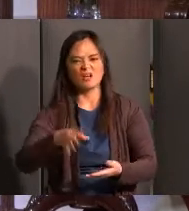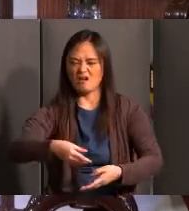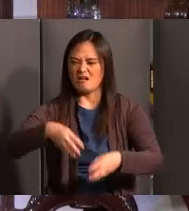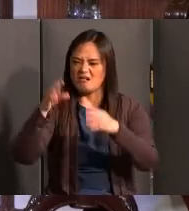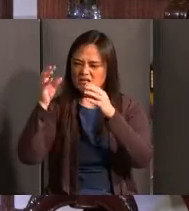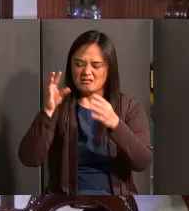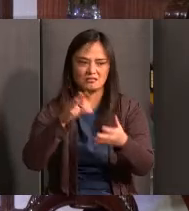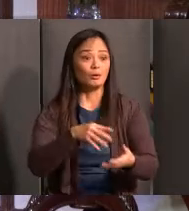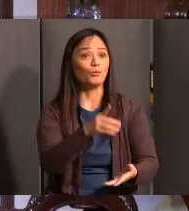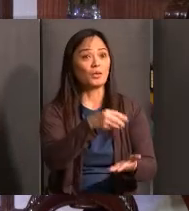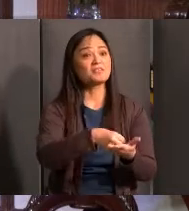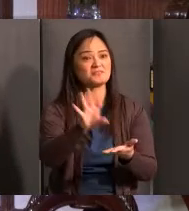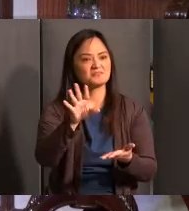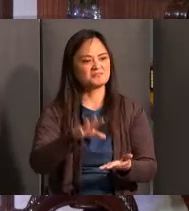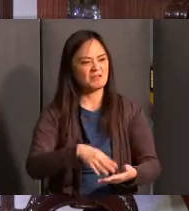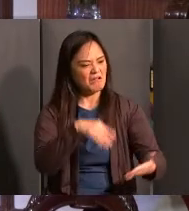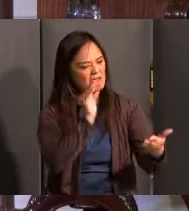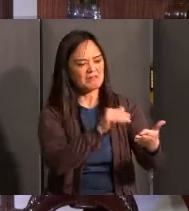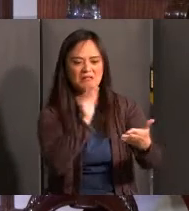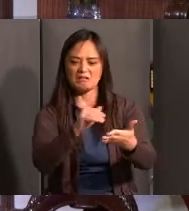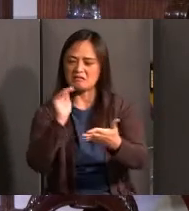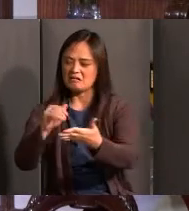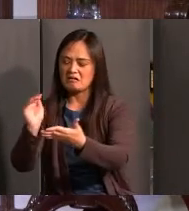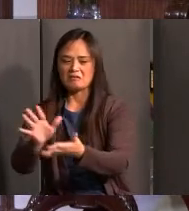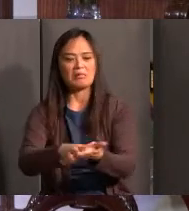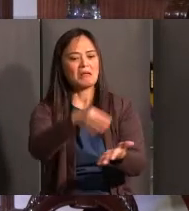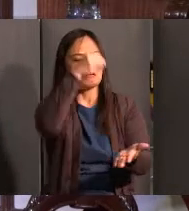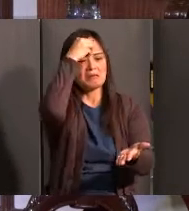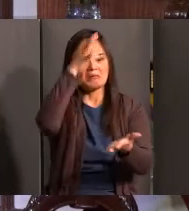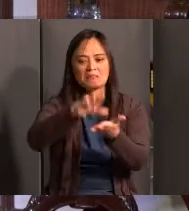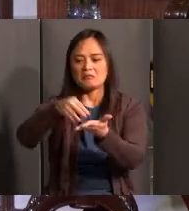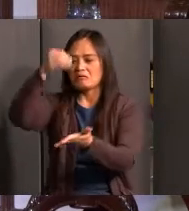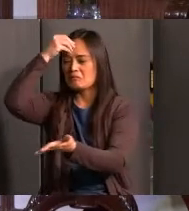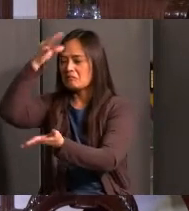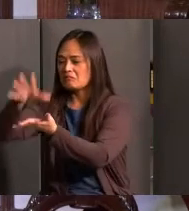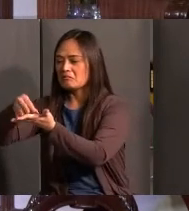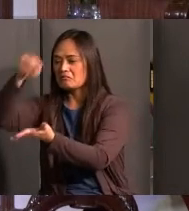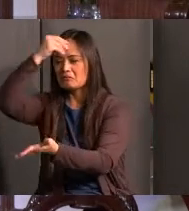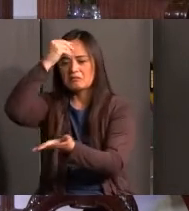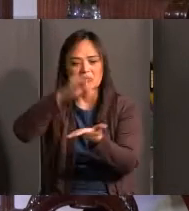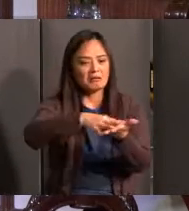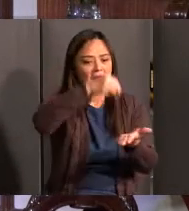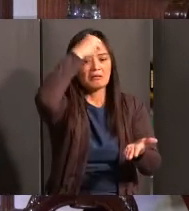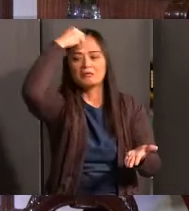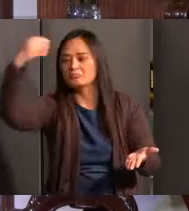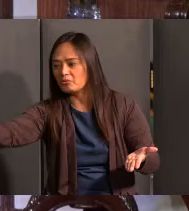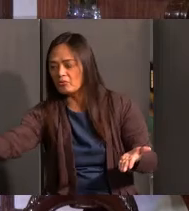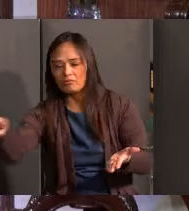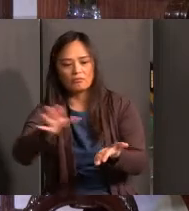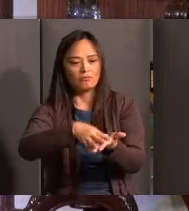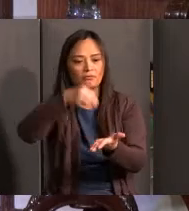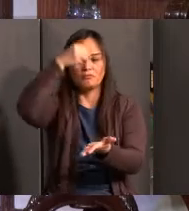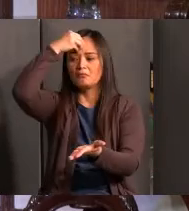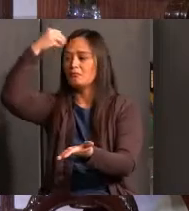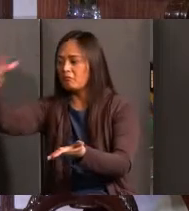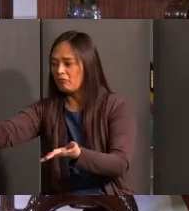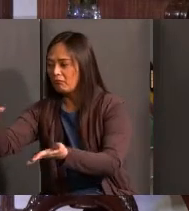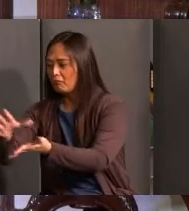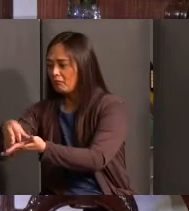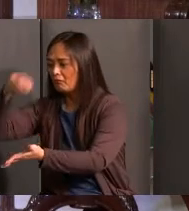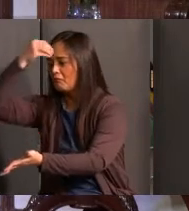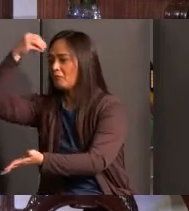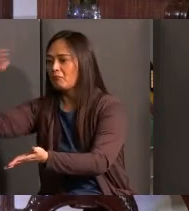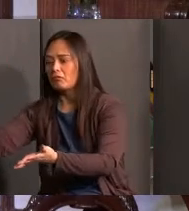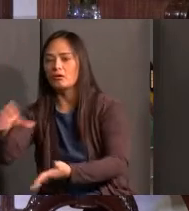It's a waste. Kaya nga po dito sa Lighthouse, we try and teach our young people. Bago pa lang sila gumraduate ng high